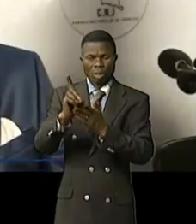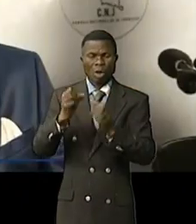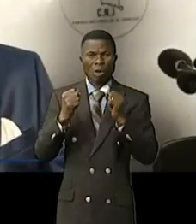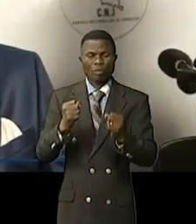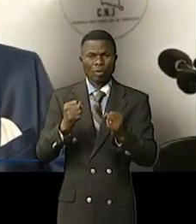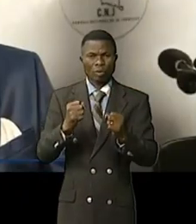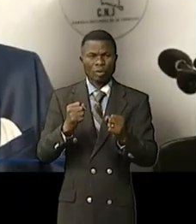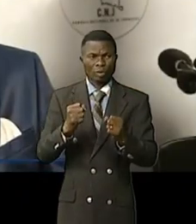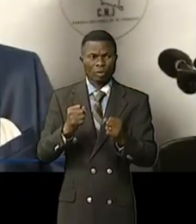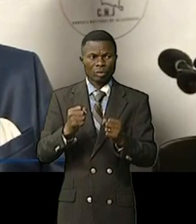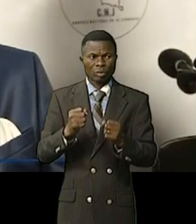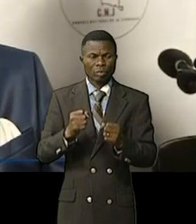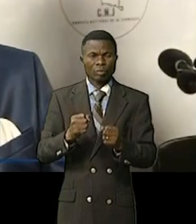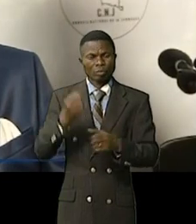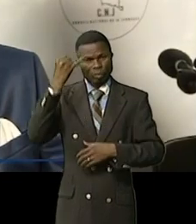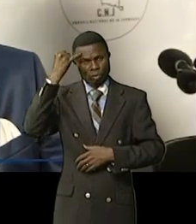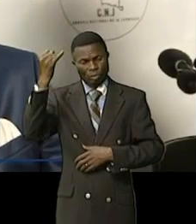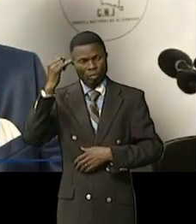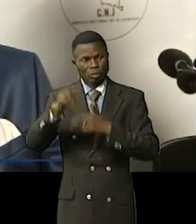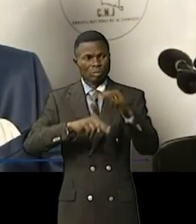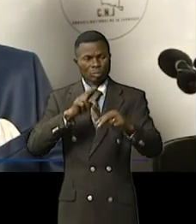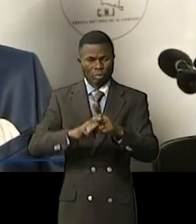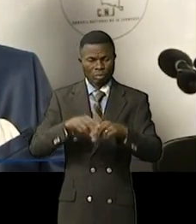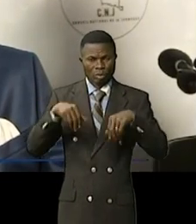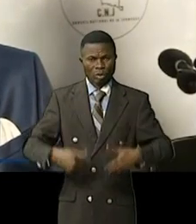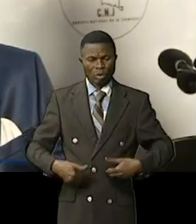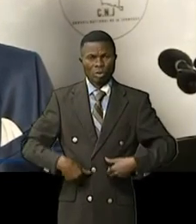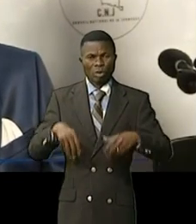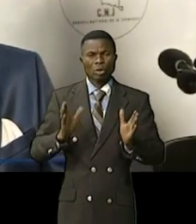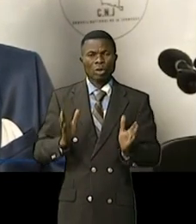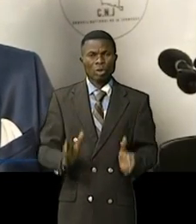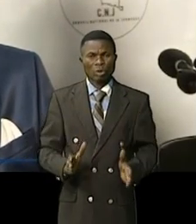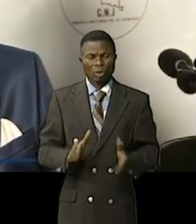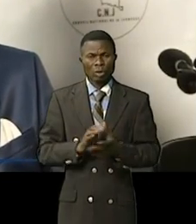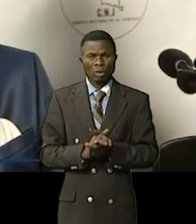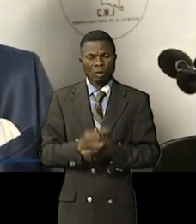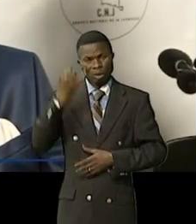durable. Les consultations nationales de la jeunesse congolaise sont une